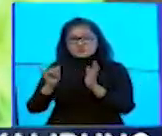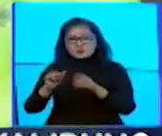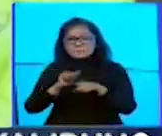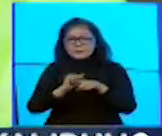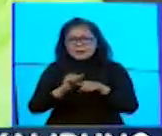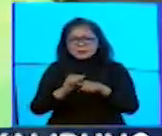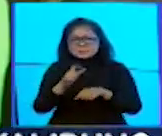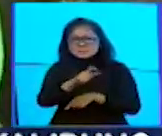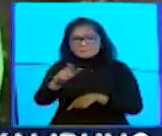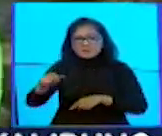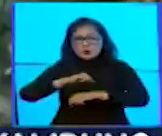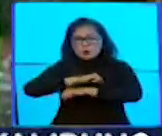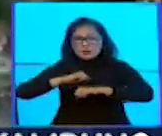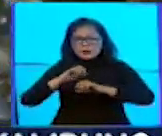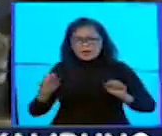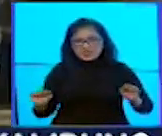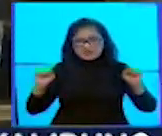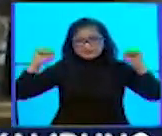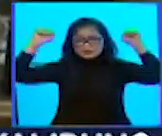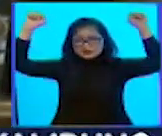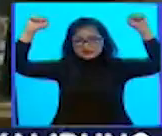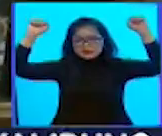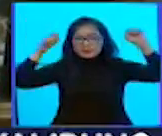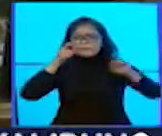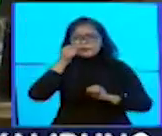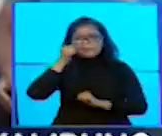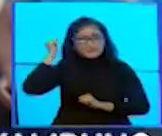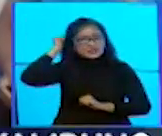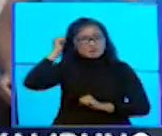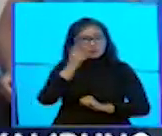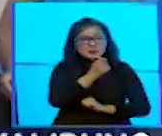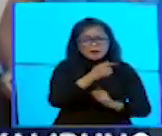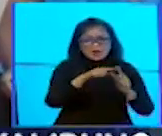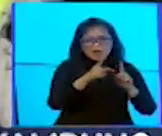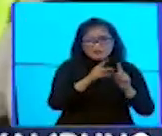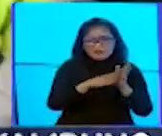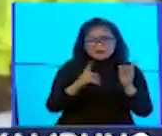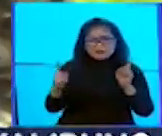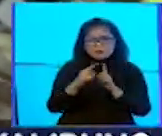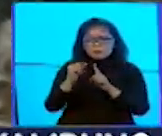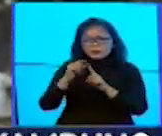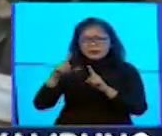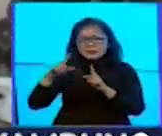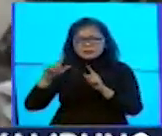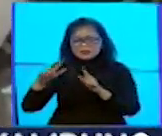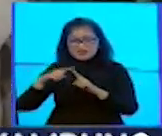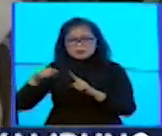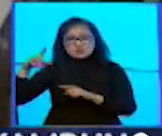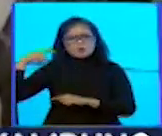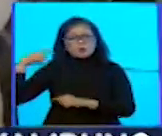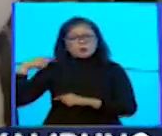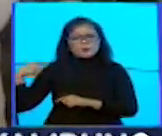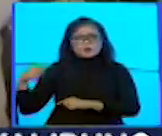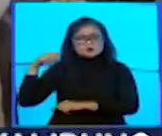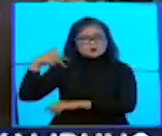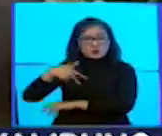pelatihnya di cabang olahraga angkat besi bersama ayah dan ibunya Rahmat langsung bertemu PLT gubernur Sulawesi Selatan Andi Sudirman